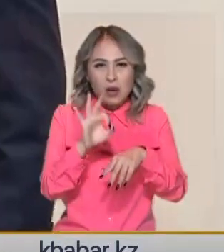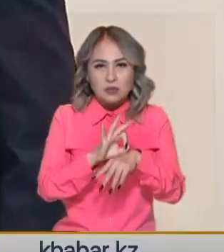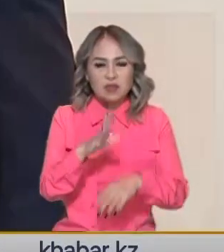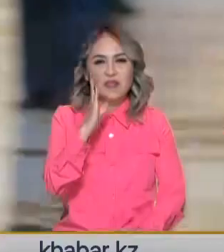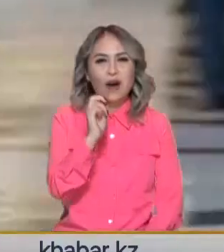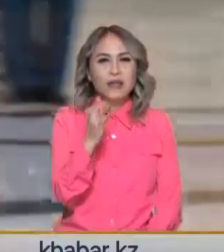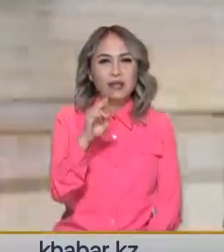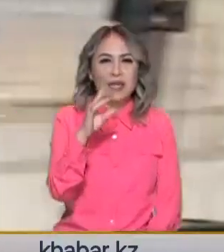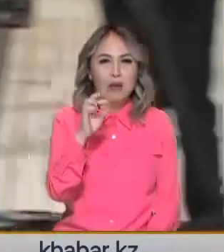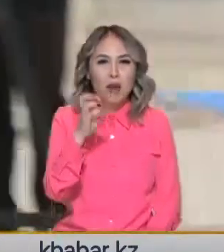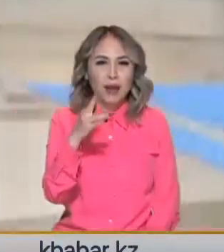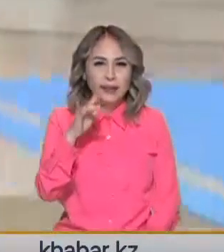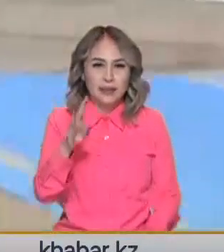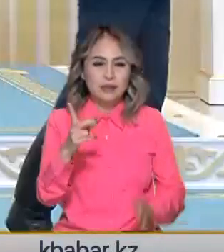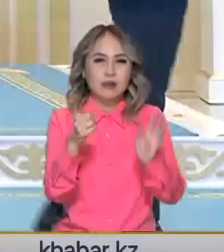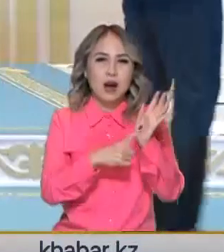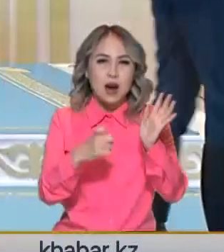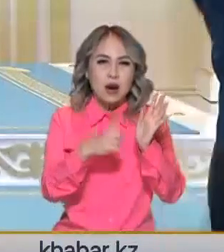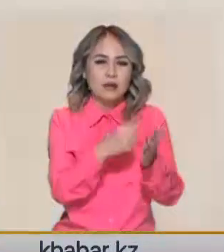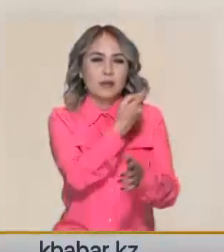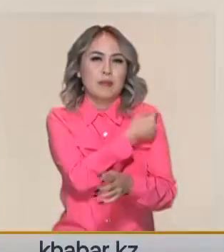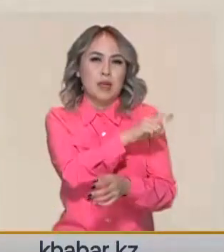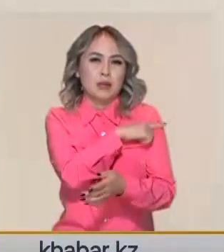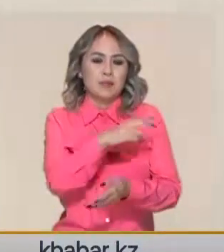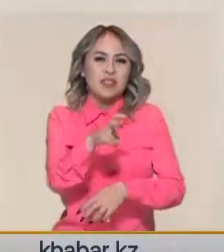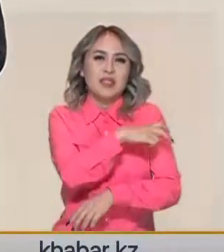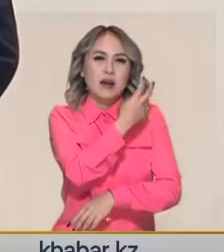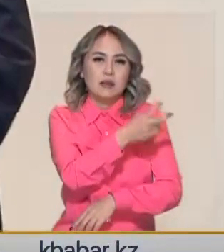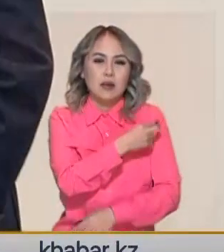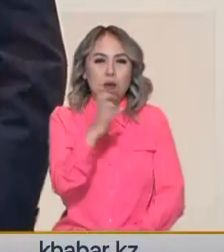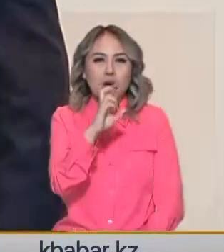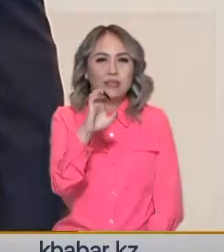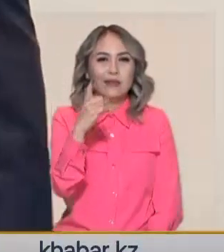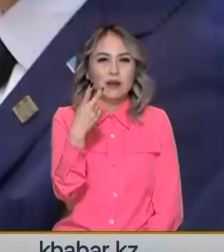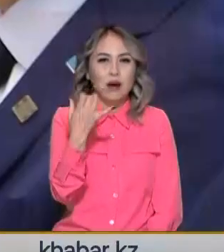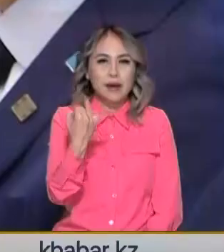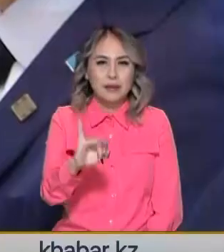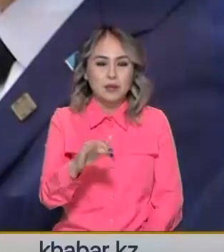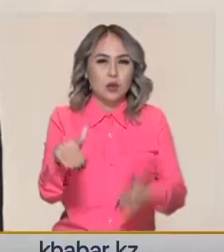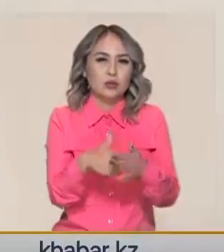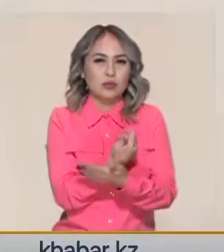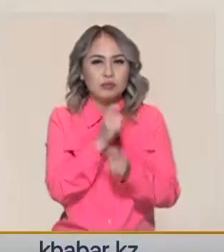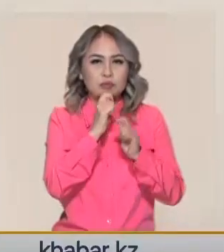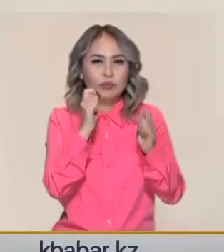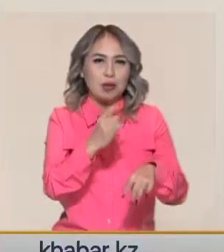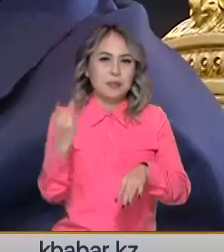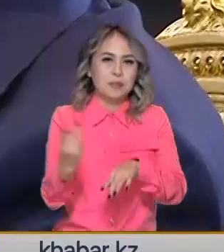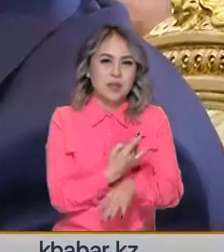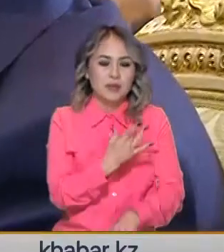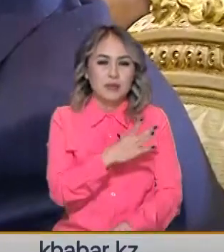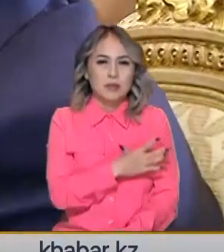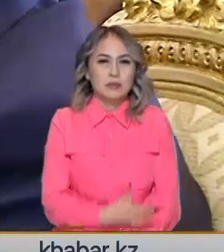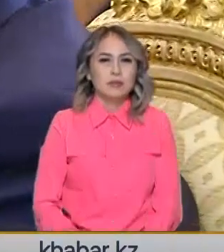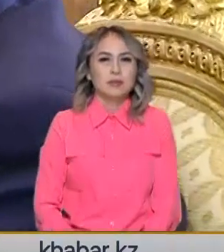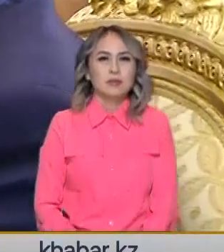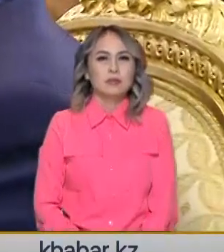Вадим Кемайкин, Қарағанды облыстық клиникалық аурухананың дәрігері Борис Цхай жаңа құрметті атақтың алғашқы иегерлері атанды.